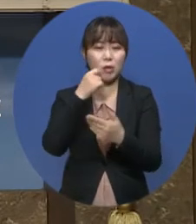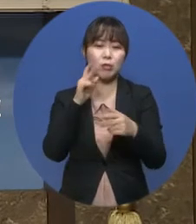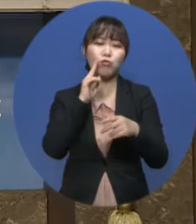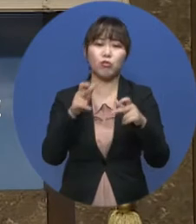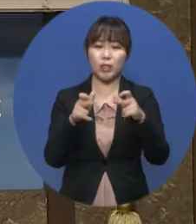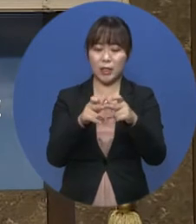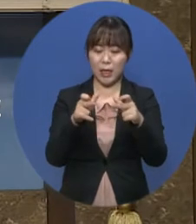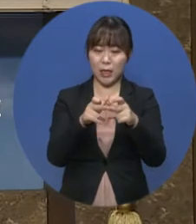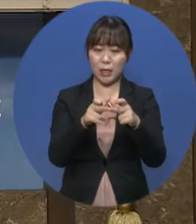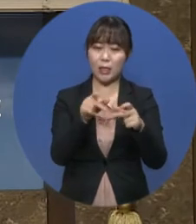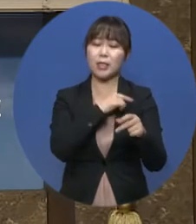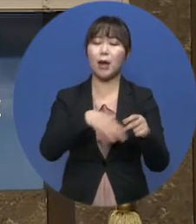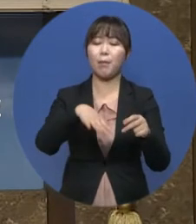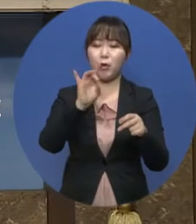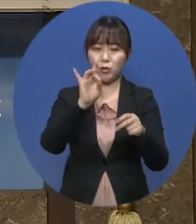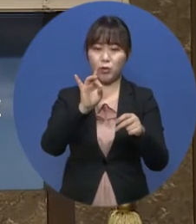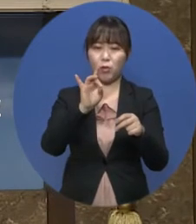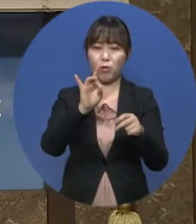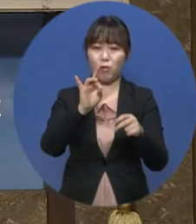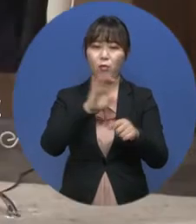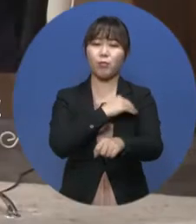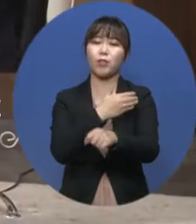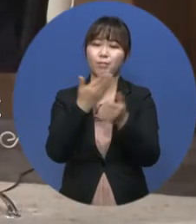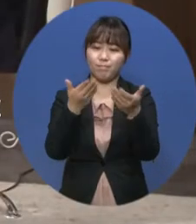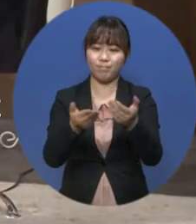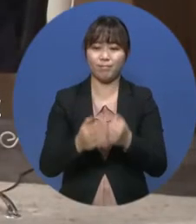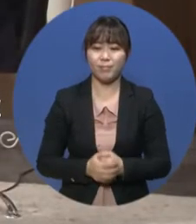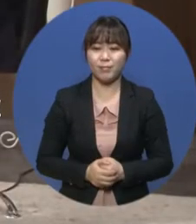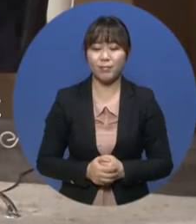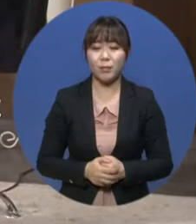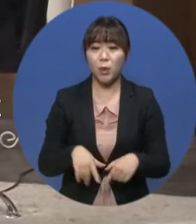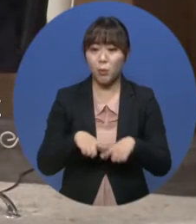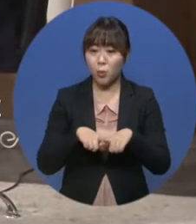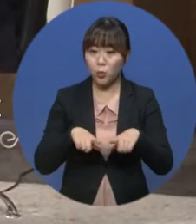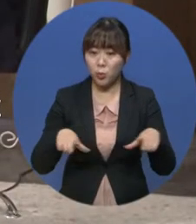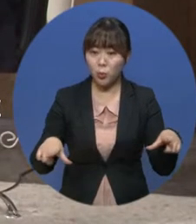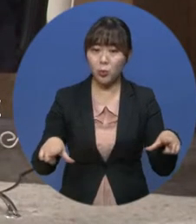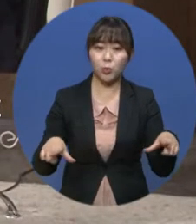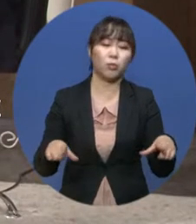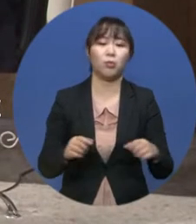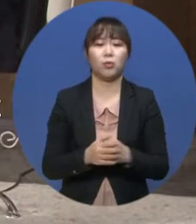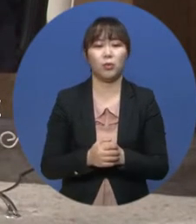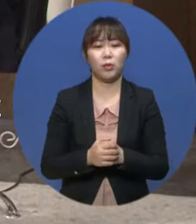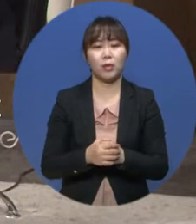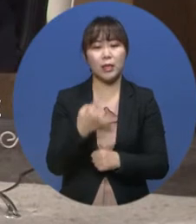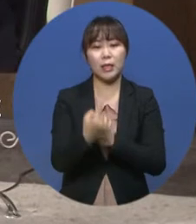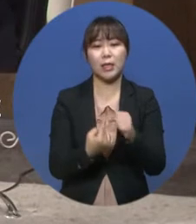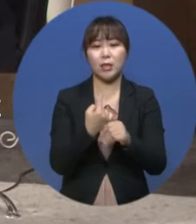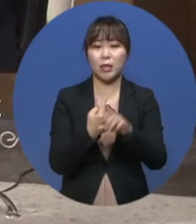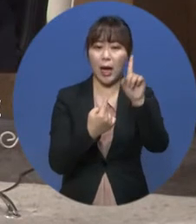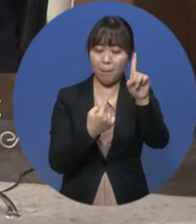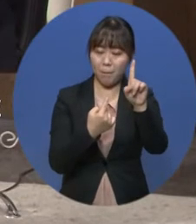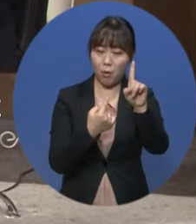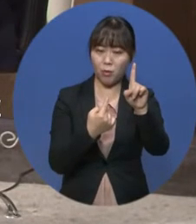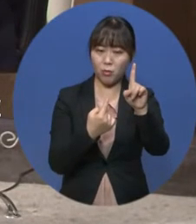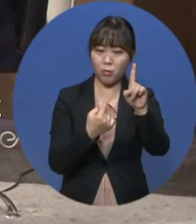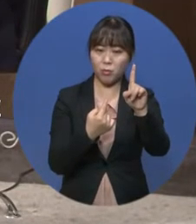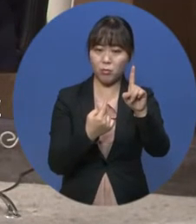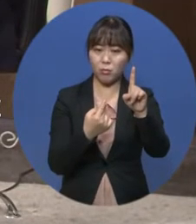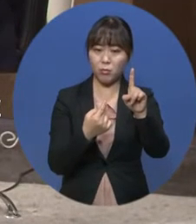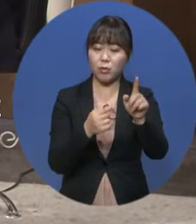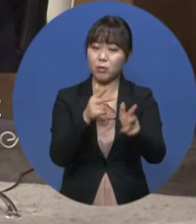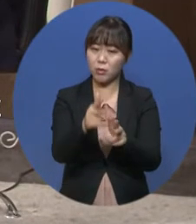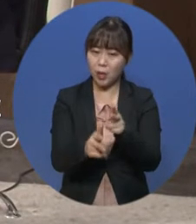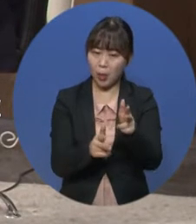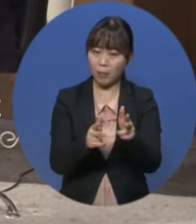중증 장애인들에게 우선권을 드립니다 아 보통은 그 일 년에 한번 이렇게